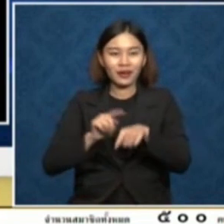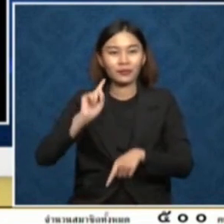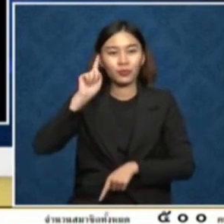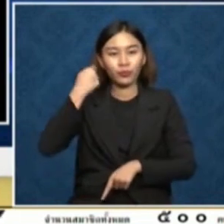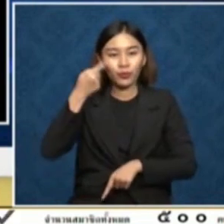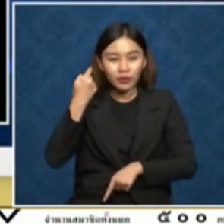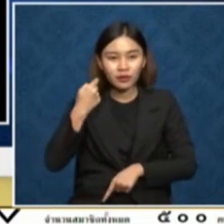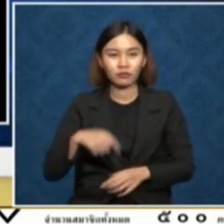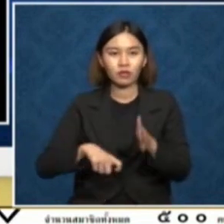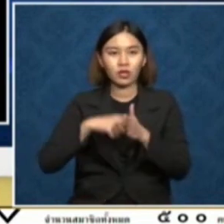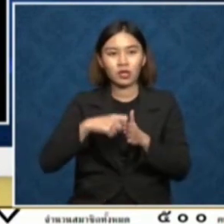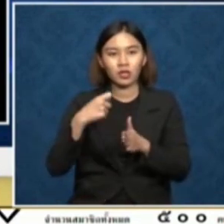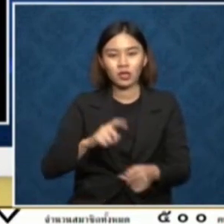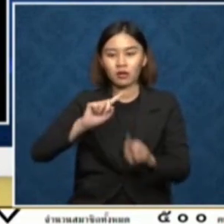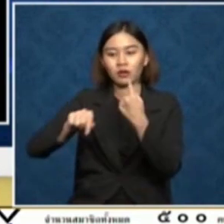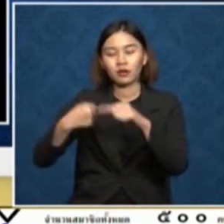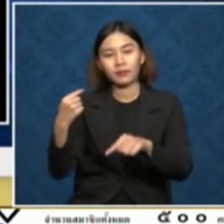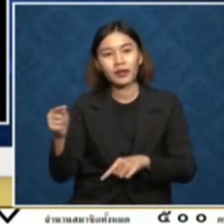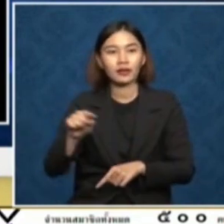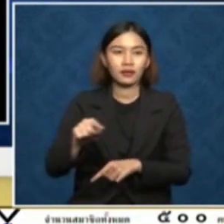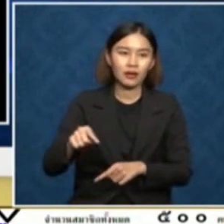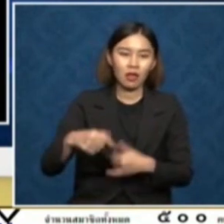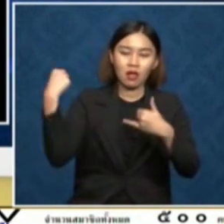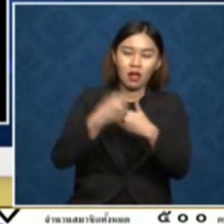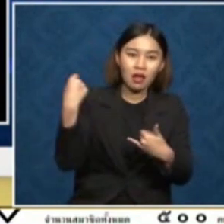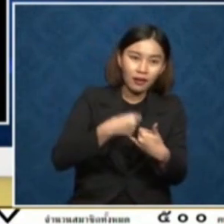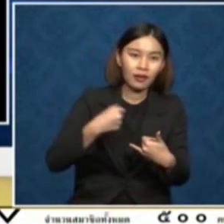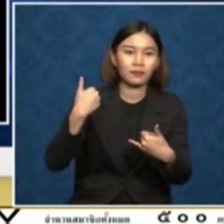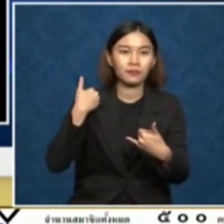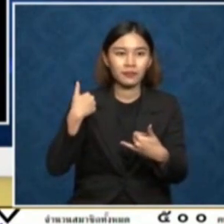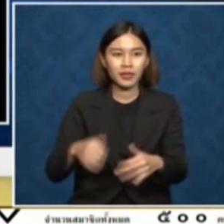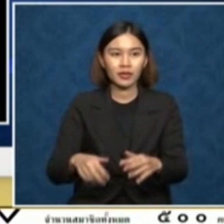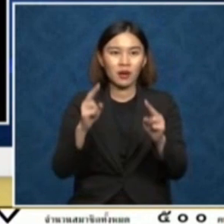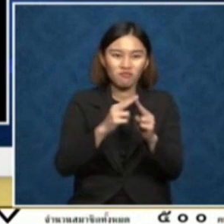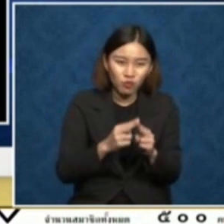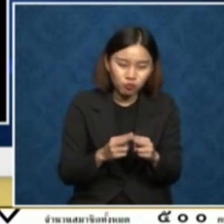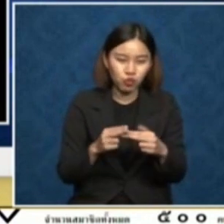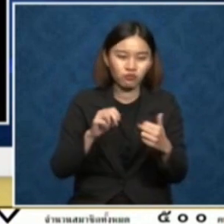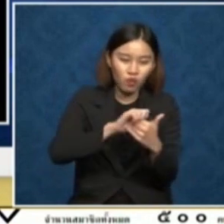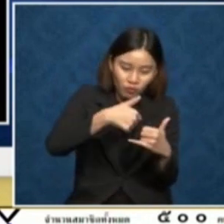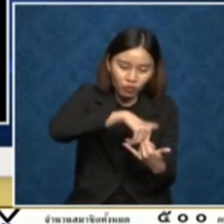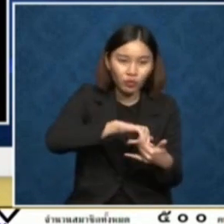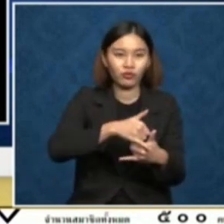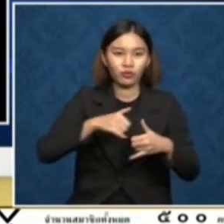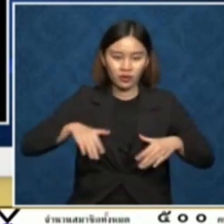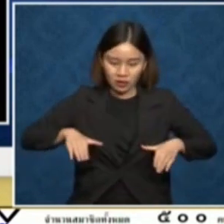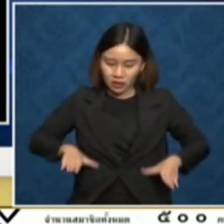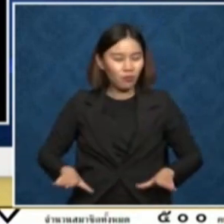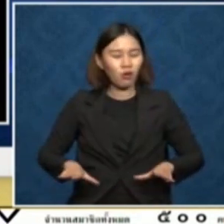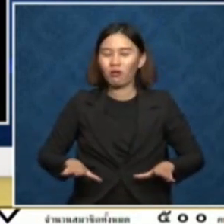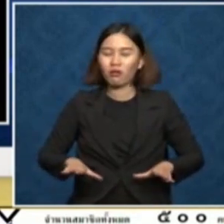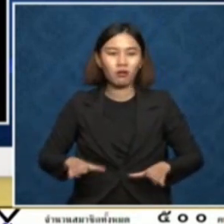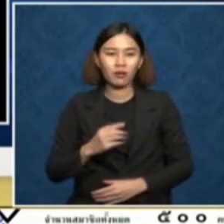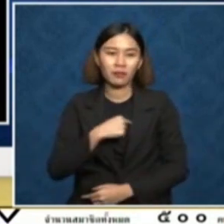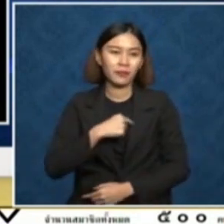มาชาพีจอนสันหรือว่ามัลคอมไมเคิลส์จูเนียร์นะคะเกิดจากครอบครัวแอฟริกันอเมริกันนะคะชนชั้นใช้แรงงานเธอแค่ชอบใส่กระโปรงเ